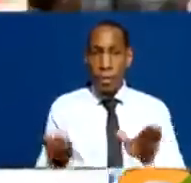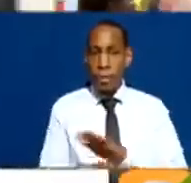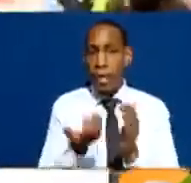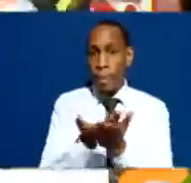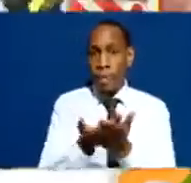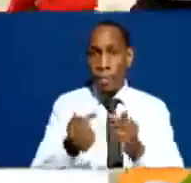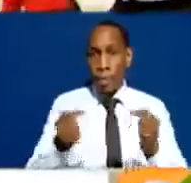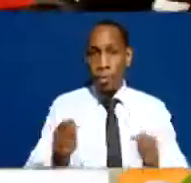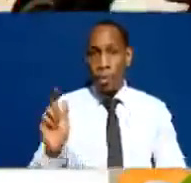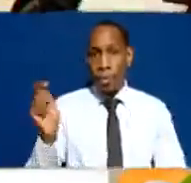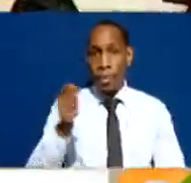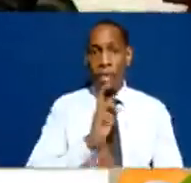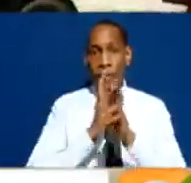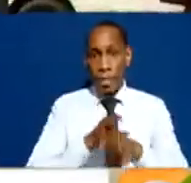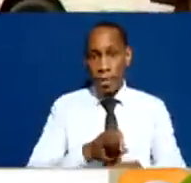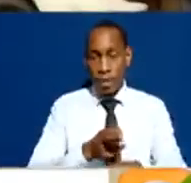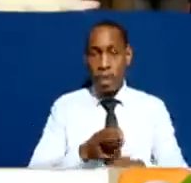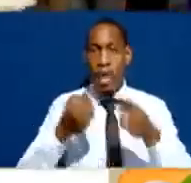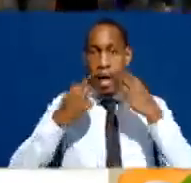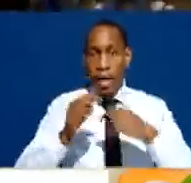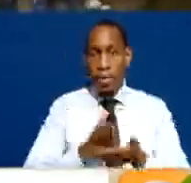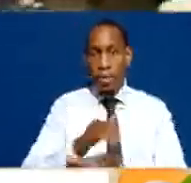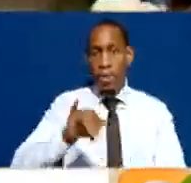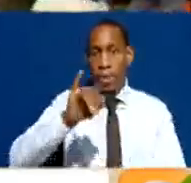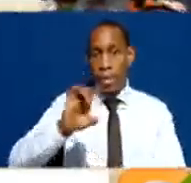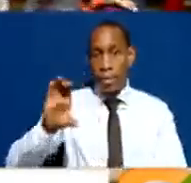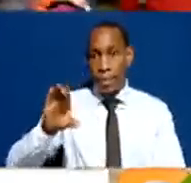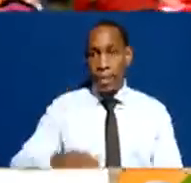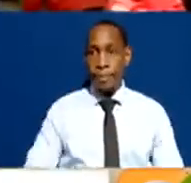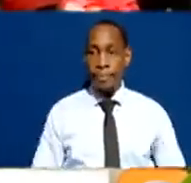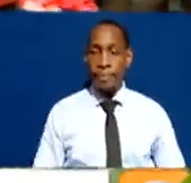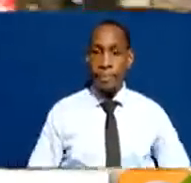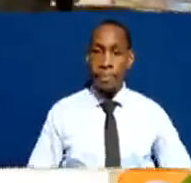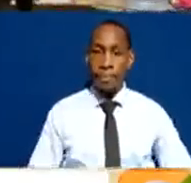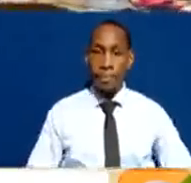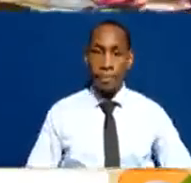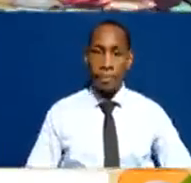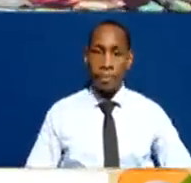challenging the presidential results declared by IEBC.